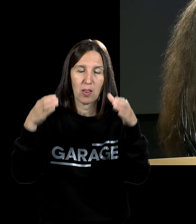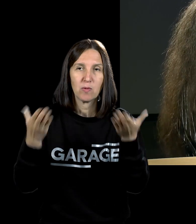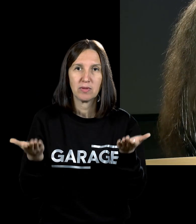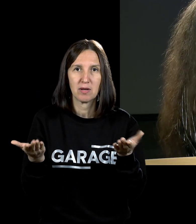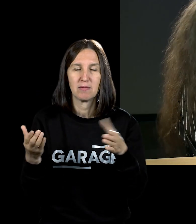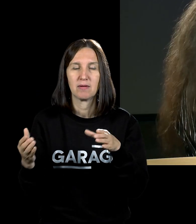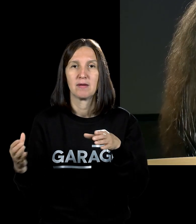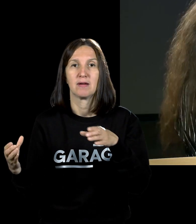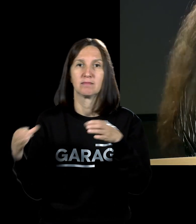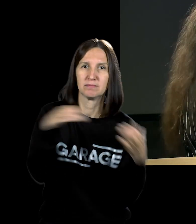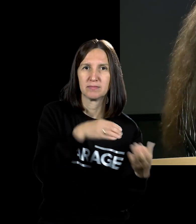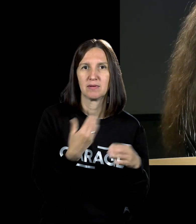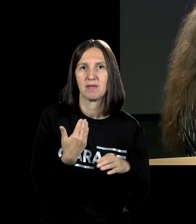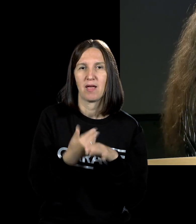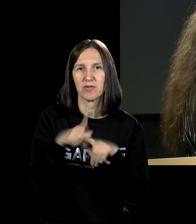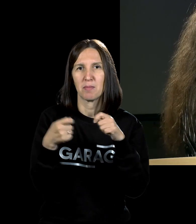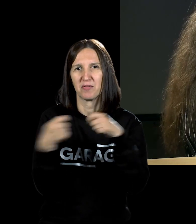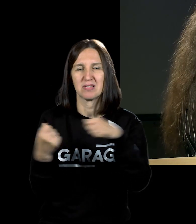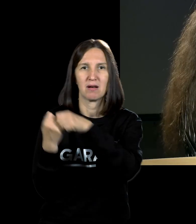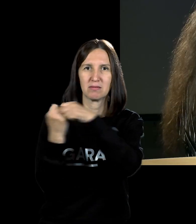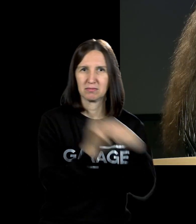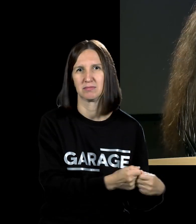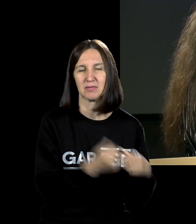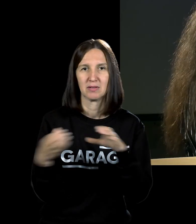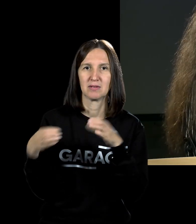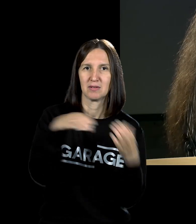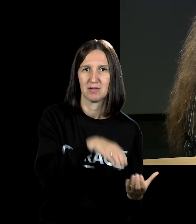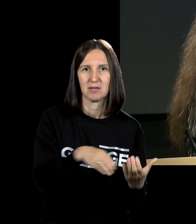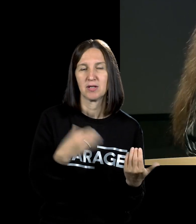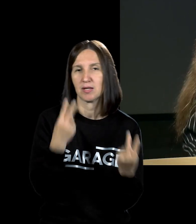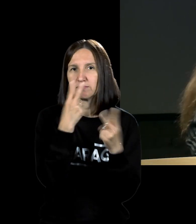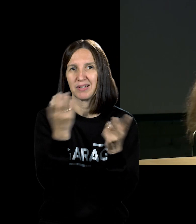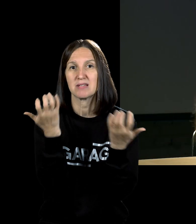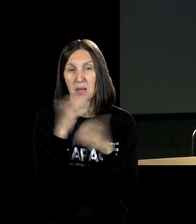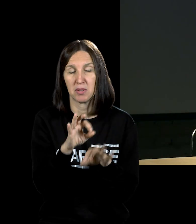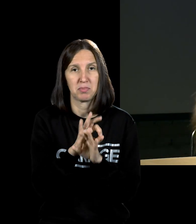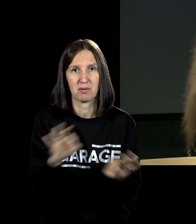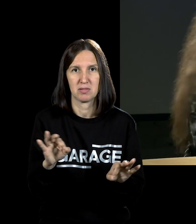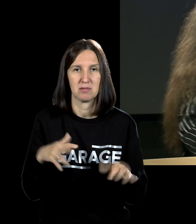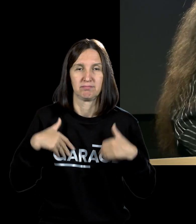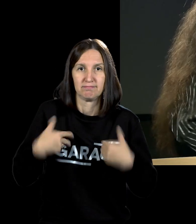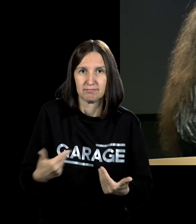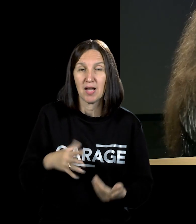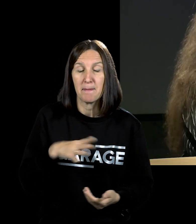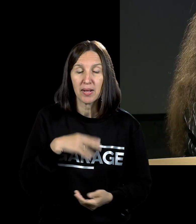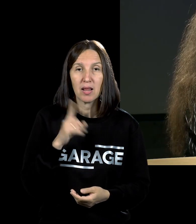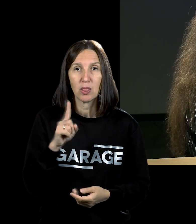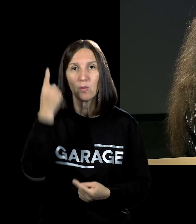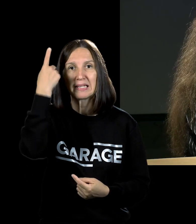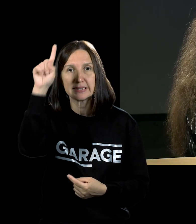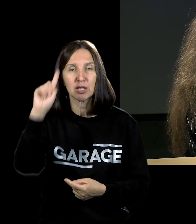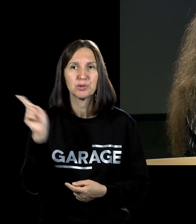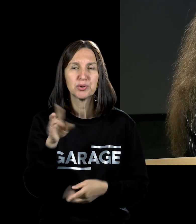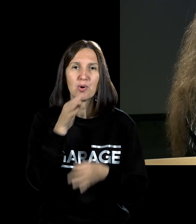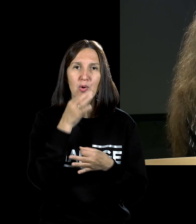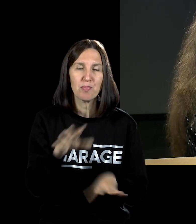все-таки свалили, привязав к ней веревочку, и все это как бы не было заметно и прекрасно работало. Но сама идея, что как